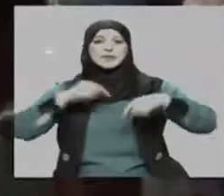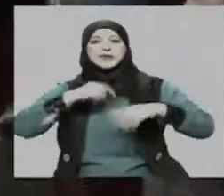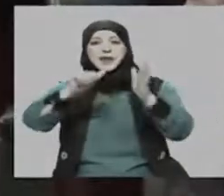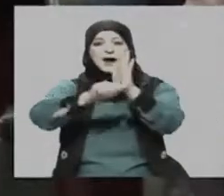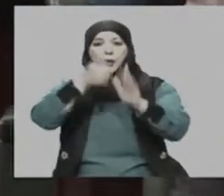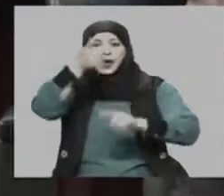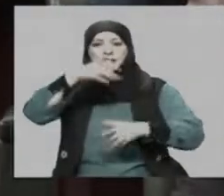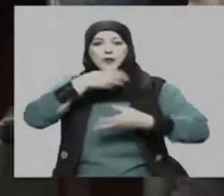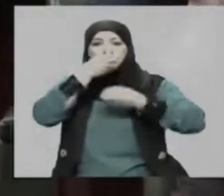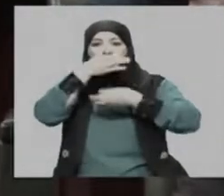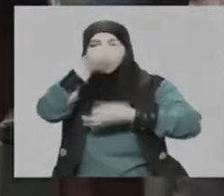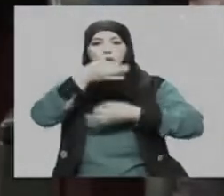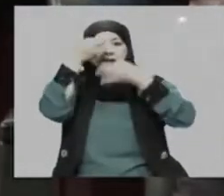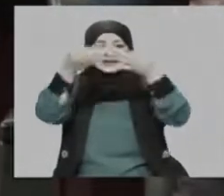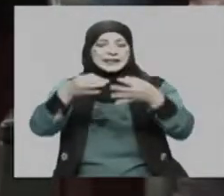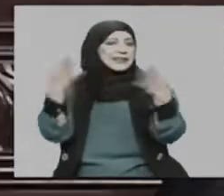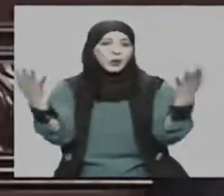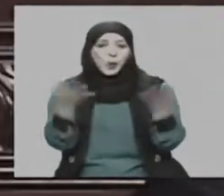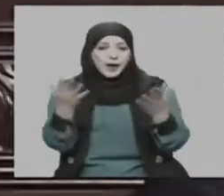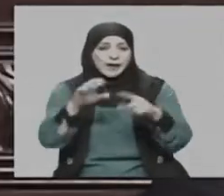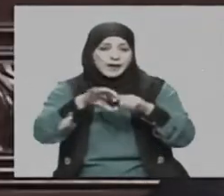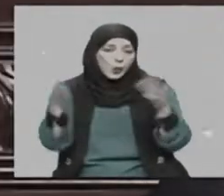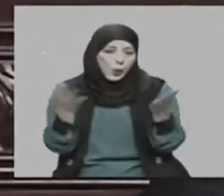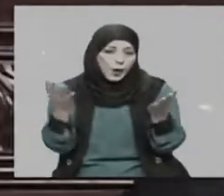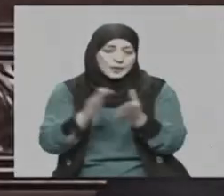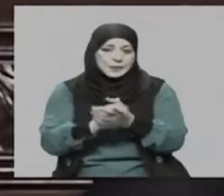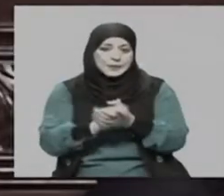نقول أنه